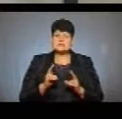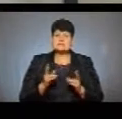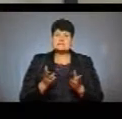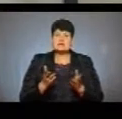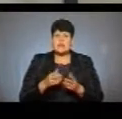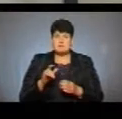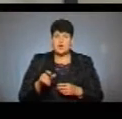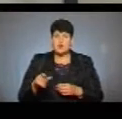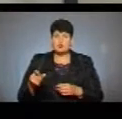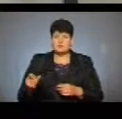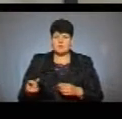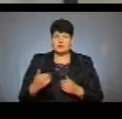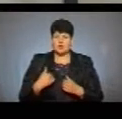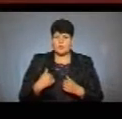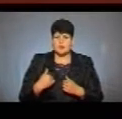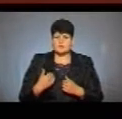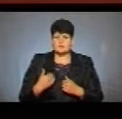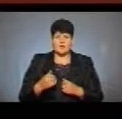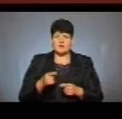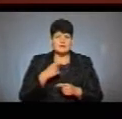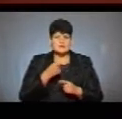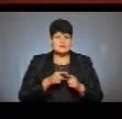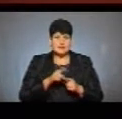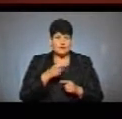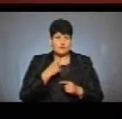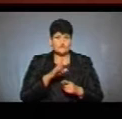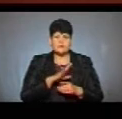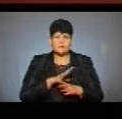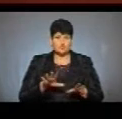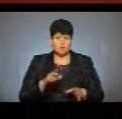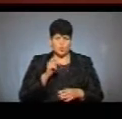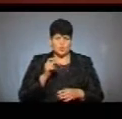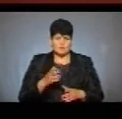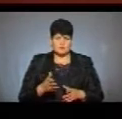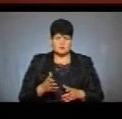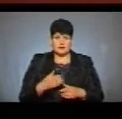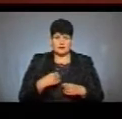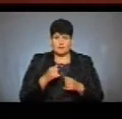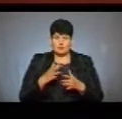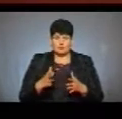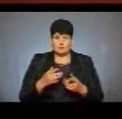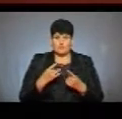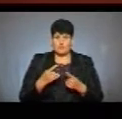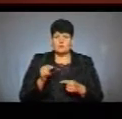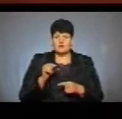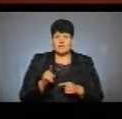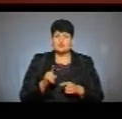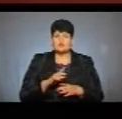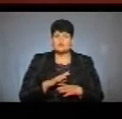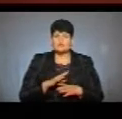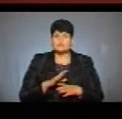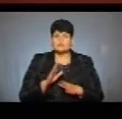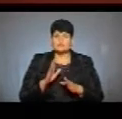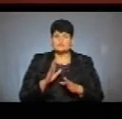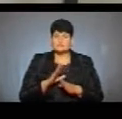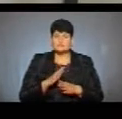якими людьми до нас? Але це і не означає, що він може бути не український. Ми не можемо говорити ще про речі, які не відбулися.